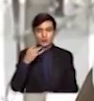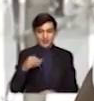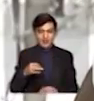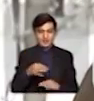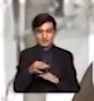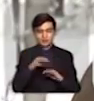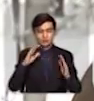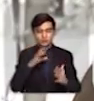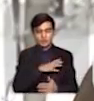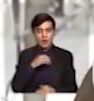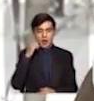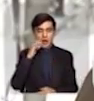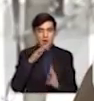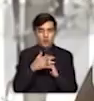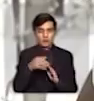ауыл